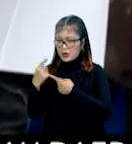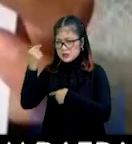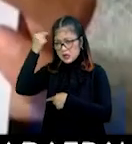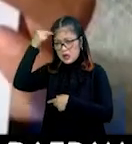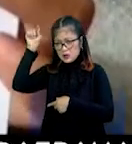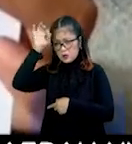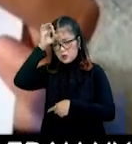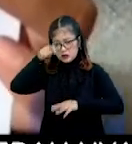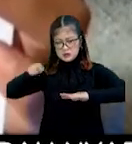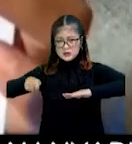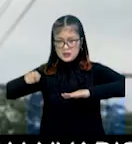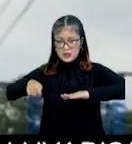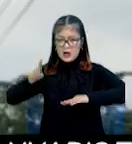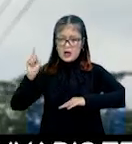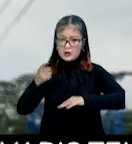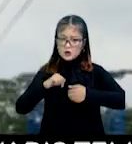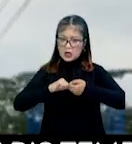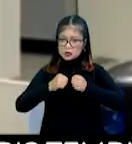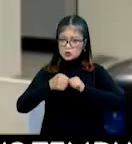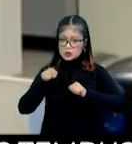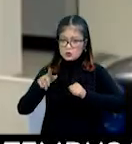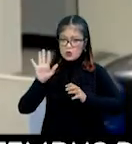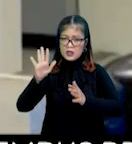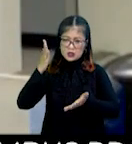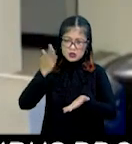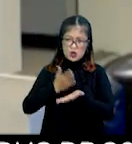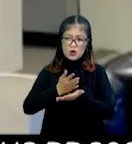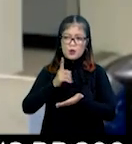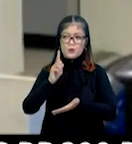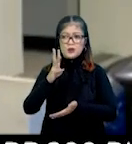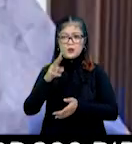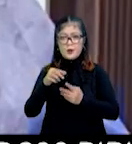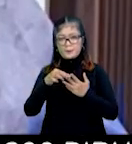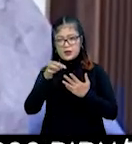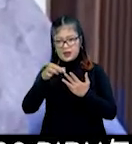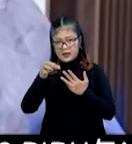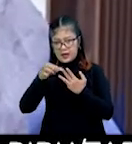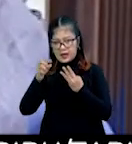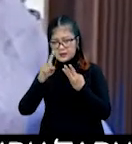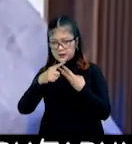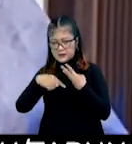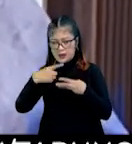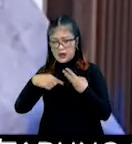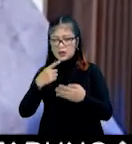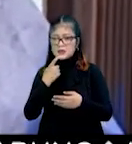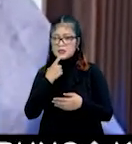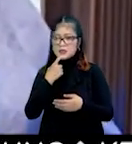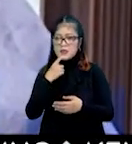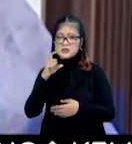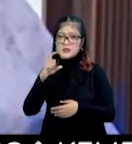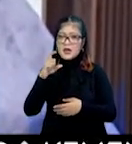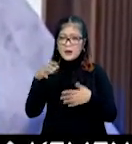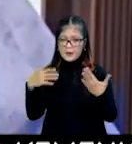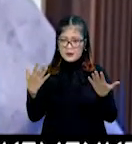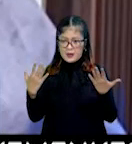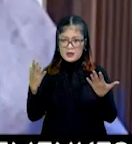Kejaksaan. Kasus Nur Hayati akan dihentikan dengan dua opsi. Tinggal soal teknis kan, apakah nanti